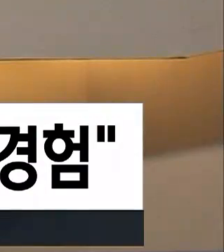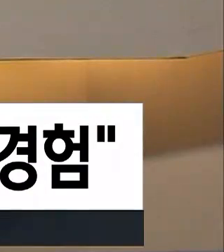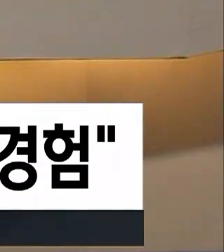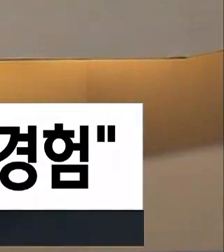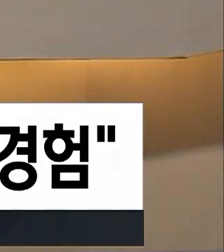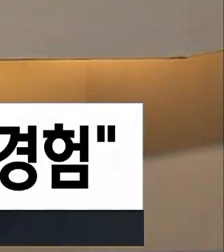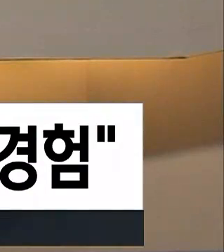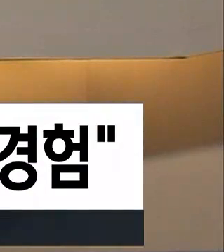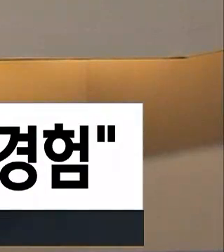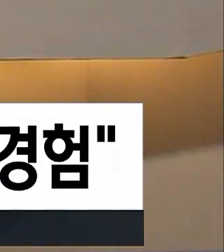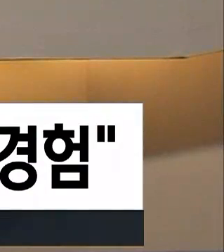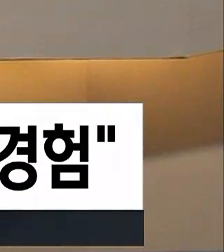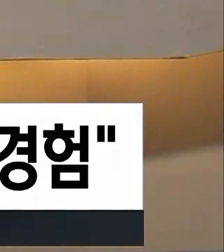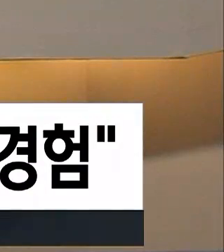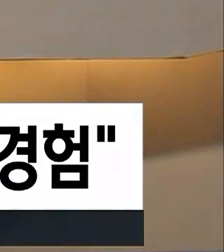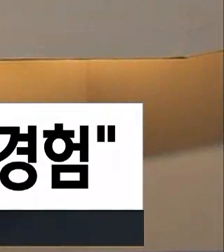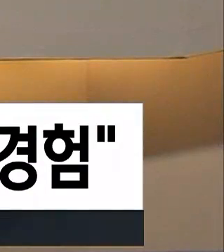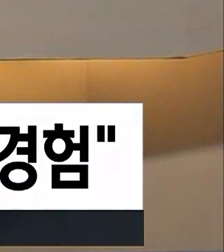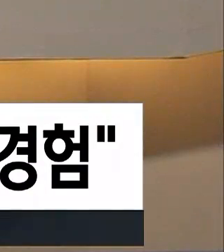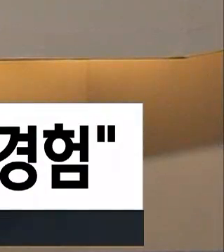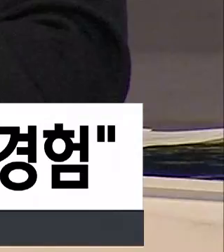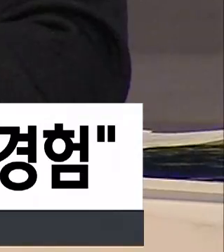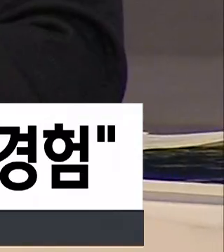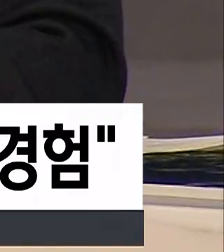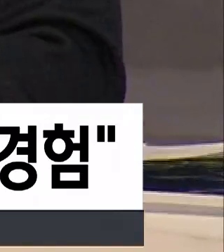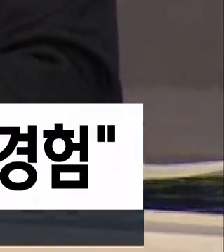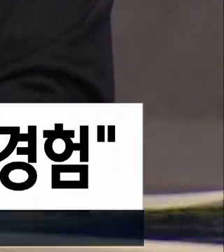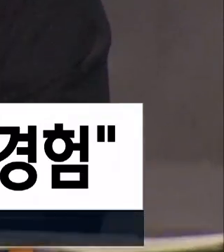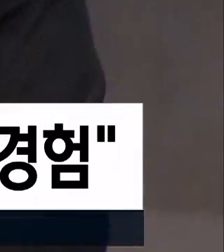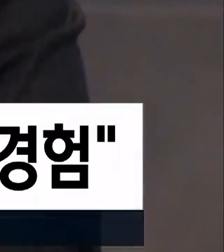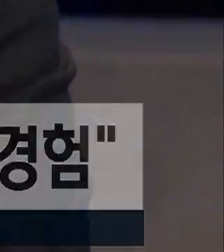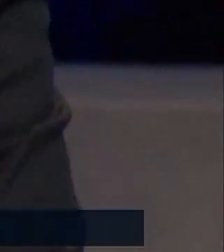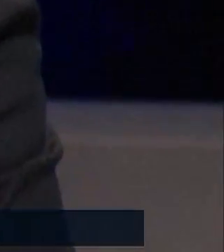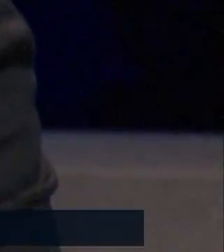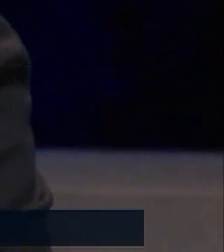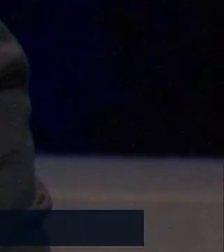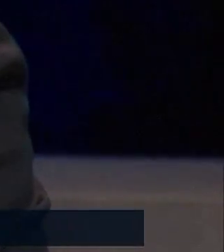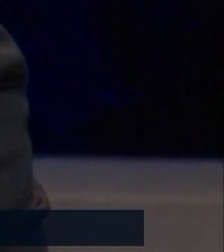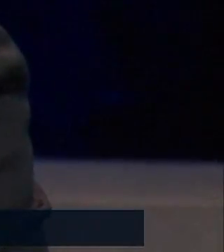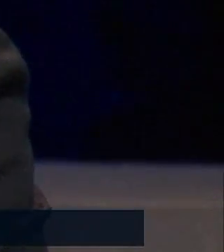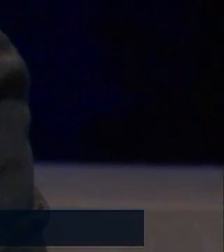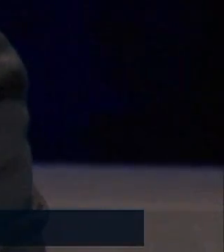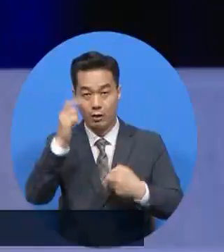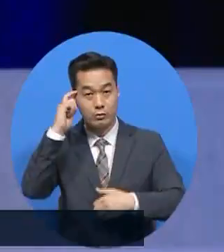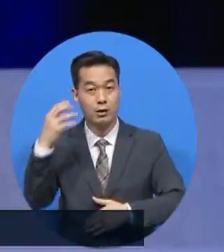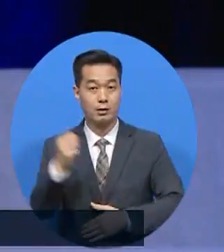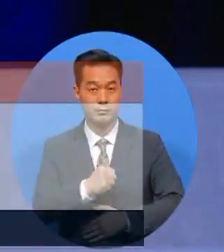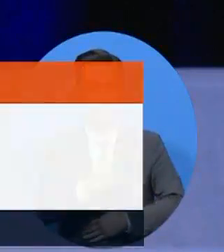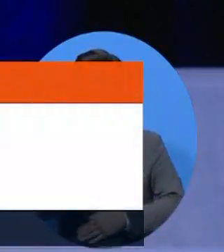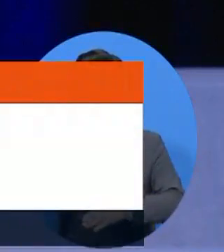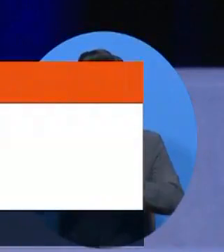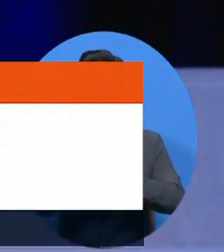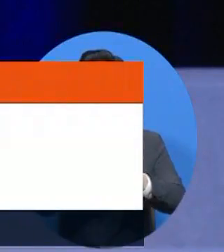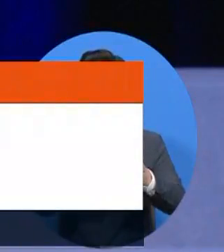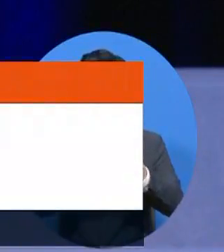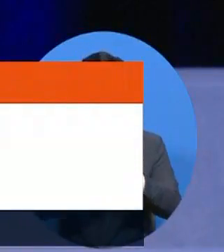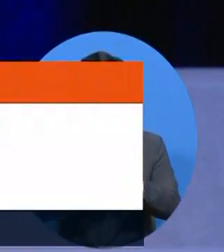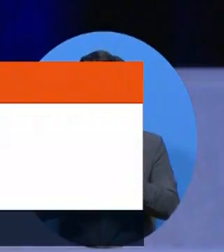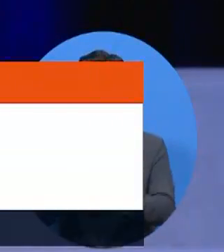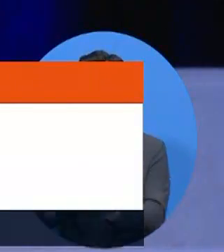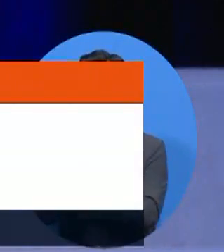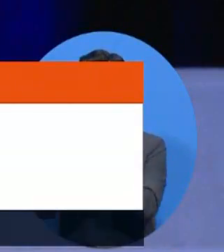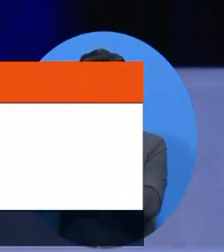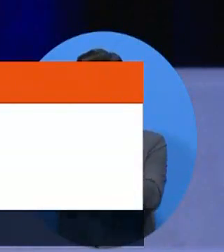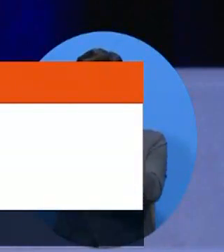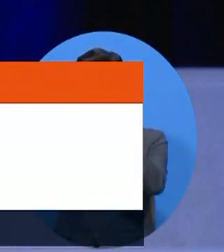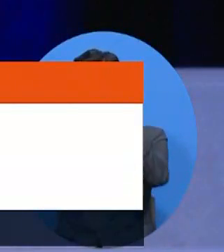박 후보는 중소벤처기업부 장관을 역임하며 쌓은 행정 경험을 주로 내세웠습니다. 민주와 진보의 역사성을